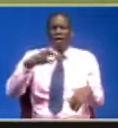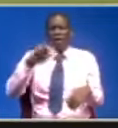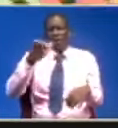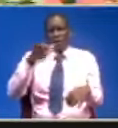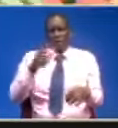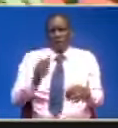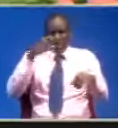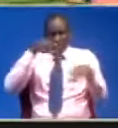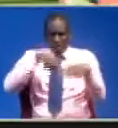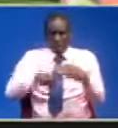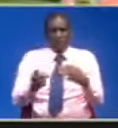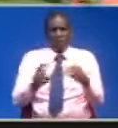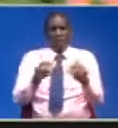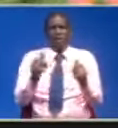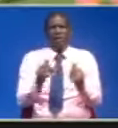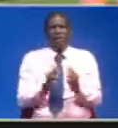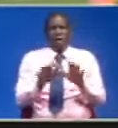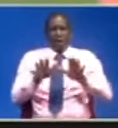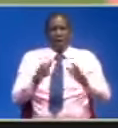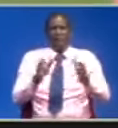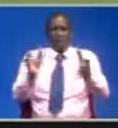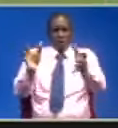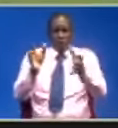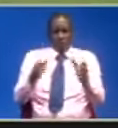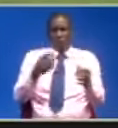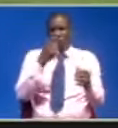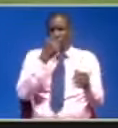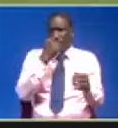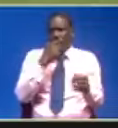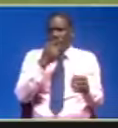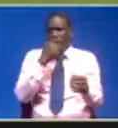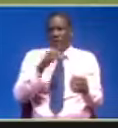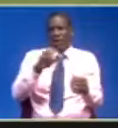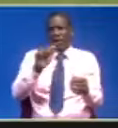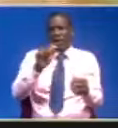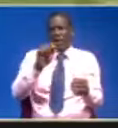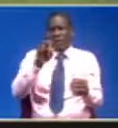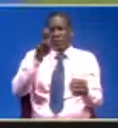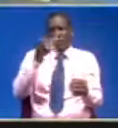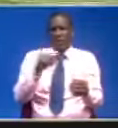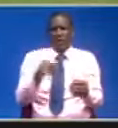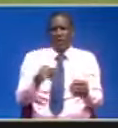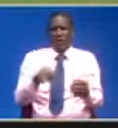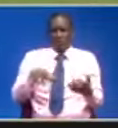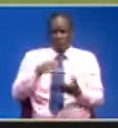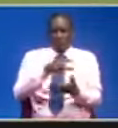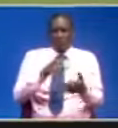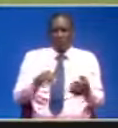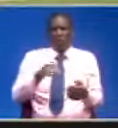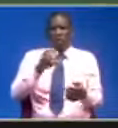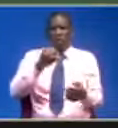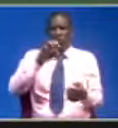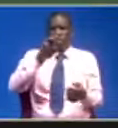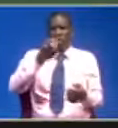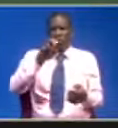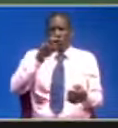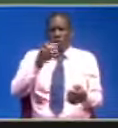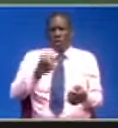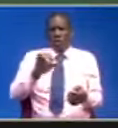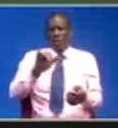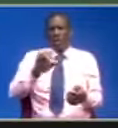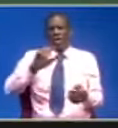ya ukuta na kumwacha mlinda lango wa Tanzania Anthony Mpemba akitapatapa. Omondi naye akaongeza la pili mnamo